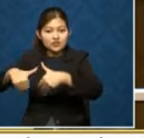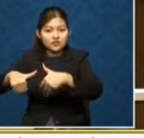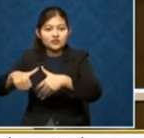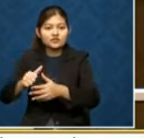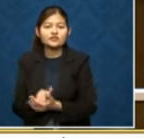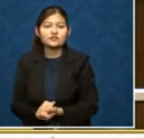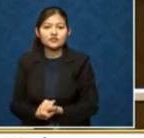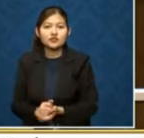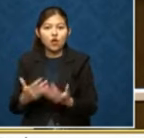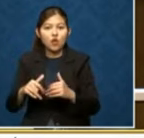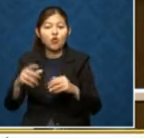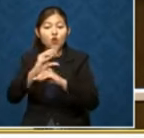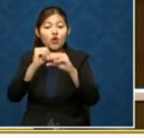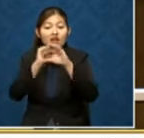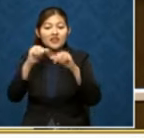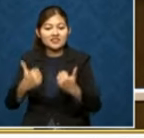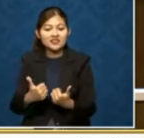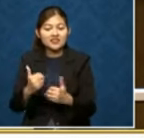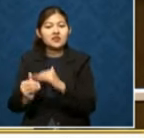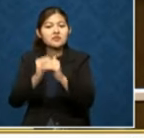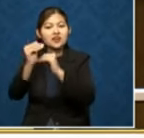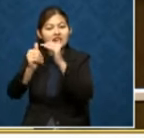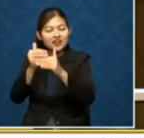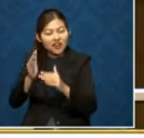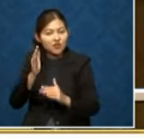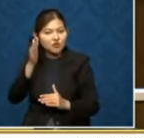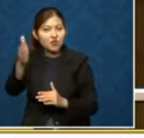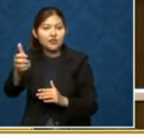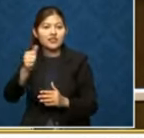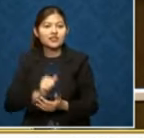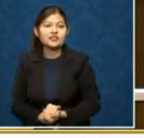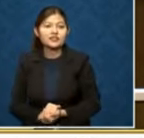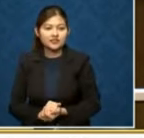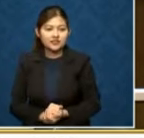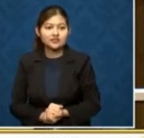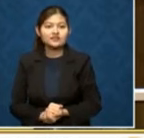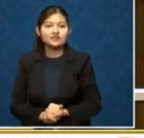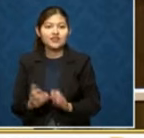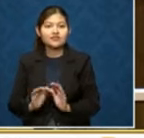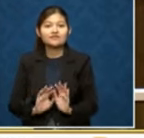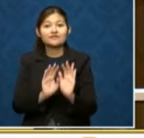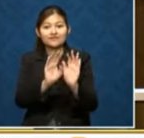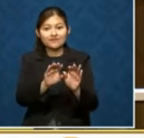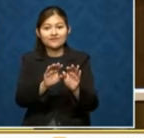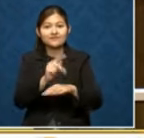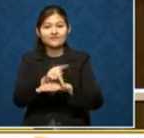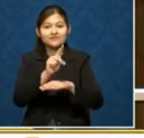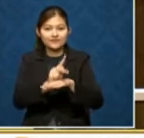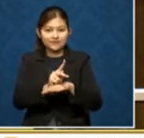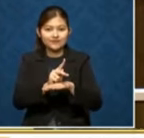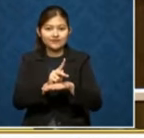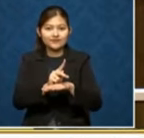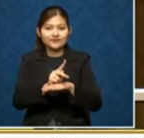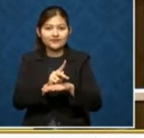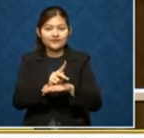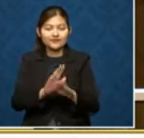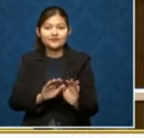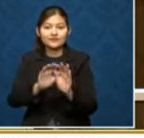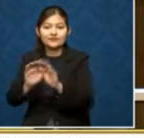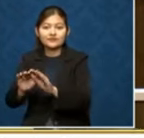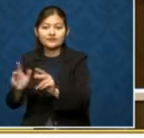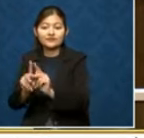ทำให้โครงการนี้ได้เดินขับเคลื่อนต่อไปครับก็คงต้องฝากท่านประธานสภาไปถึงค